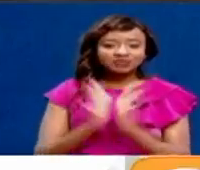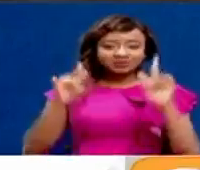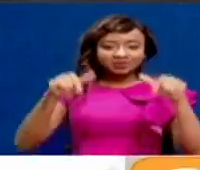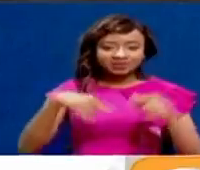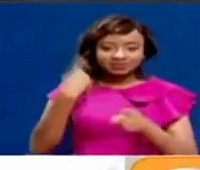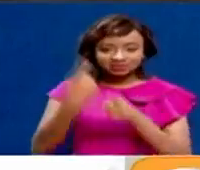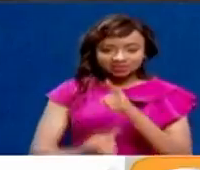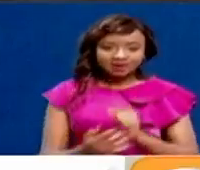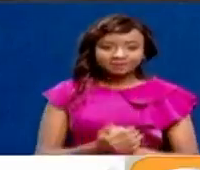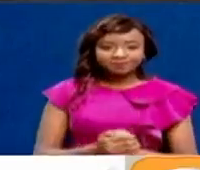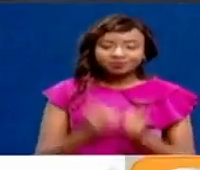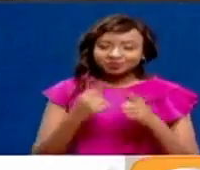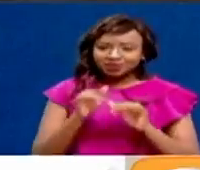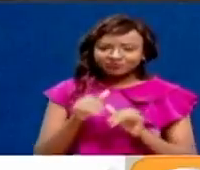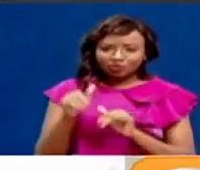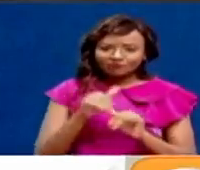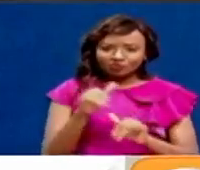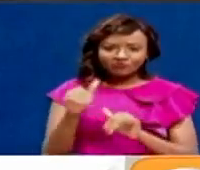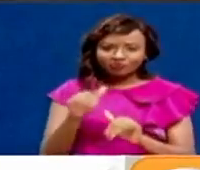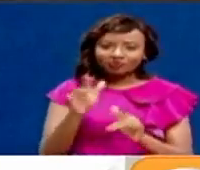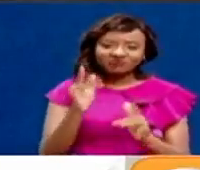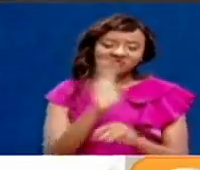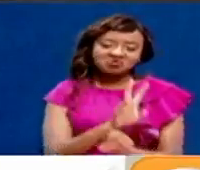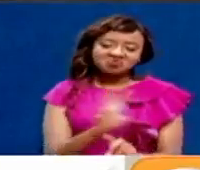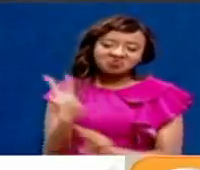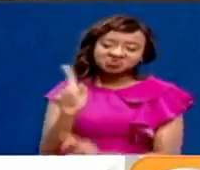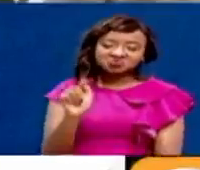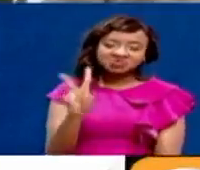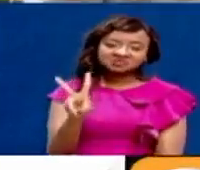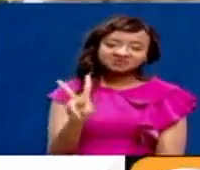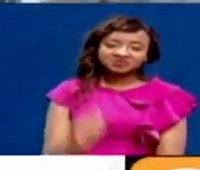huu ilifuatilia tu kupitia runinga.